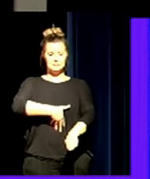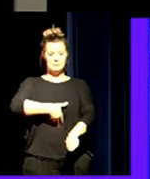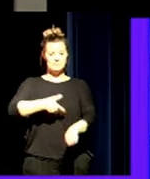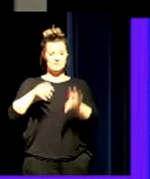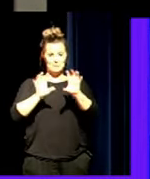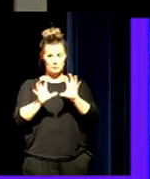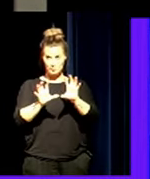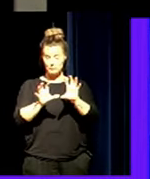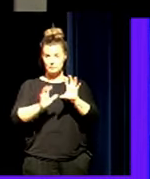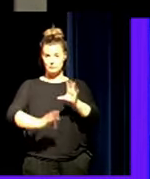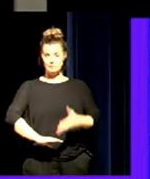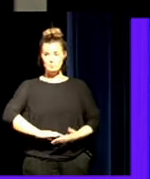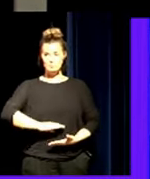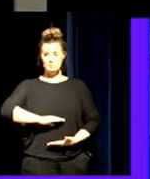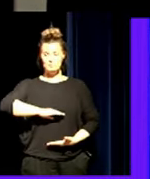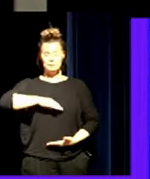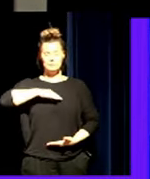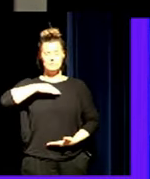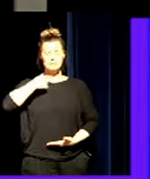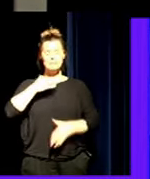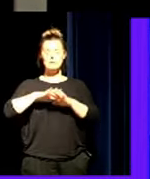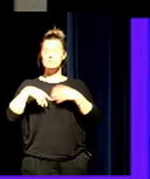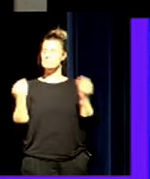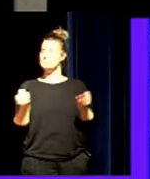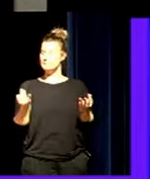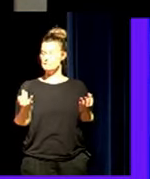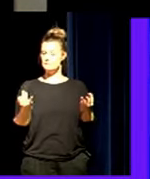burdian. Zer bertatzen da?